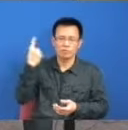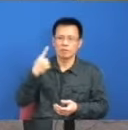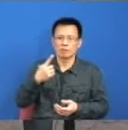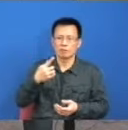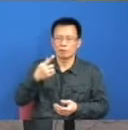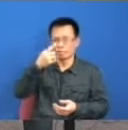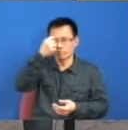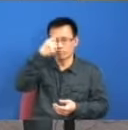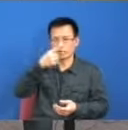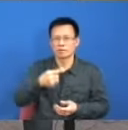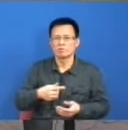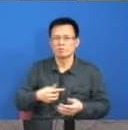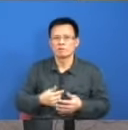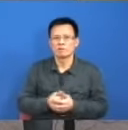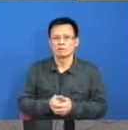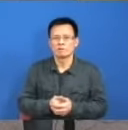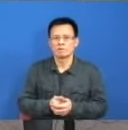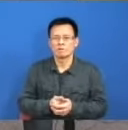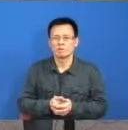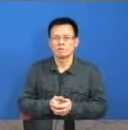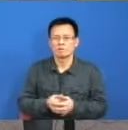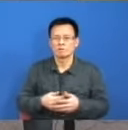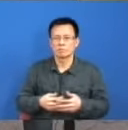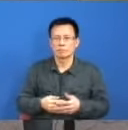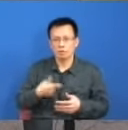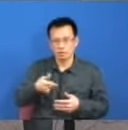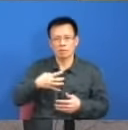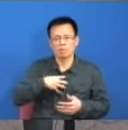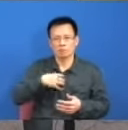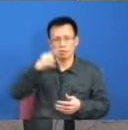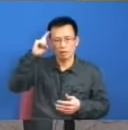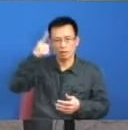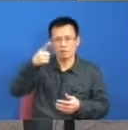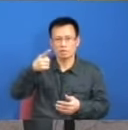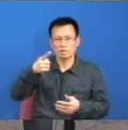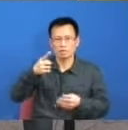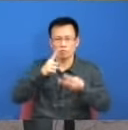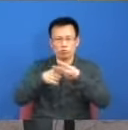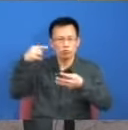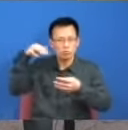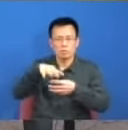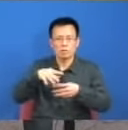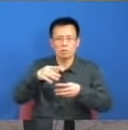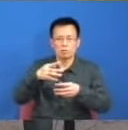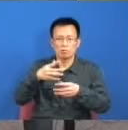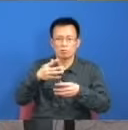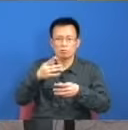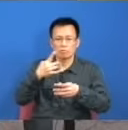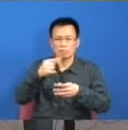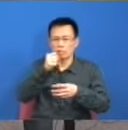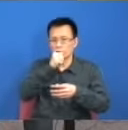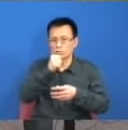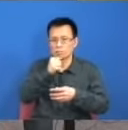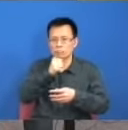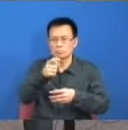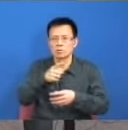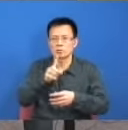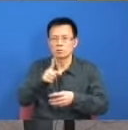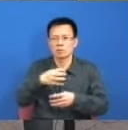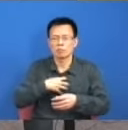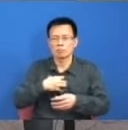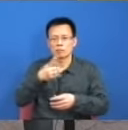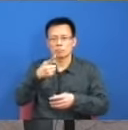晚。 咁。你期望你或者你覺得聽日嗰個主流媒體對於你今日晏晝嗰個招待會會點樣報導咧？個